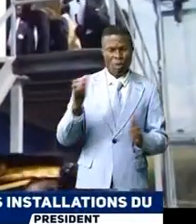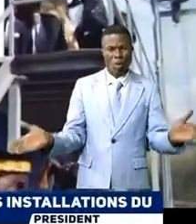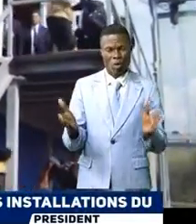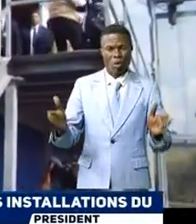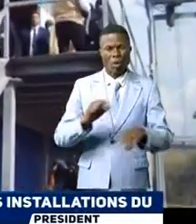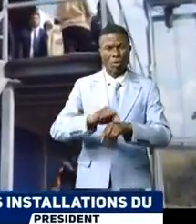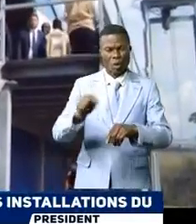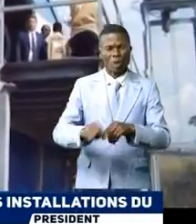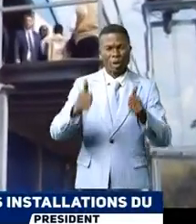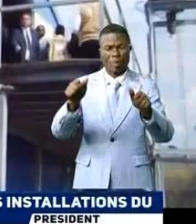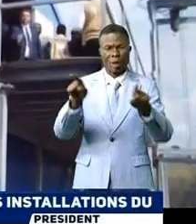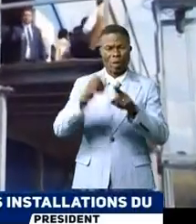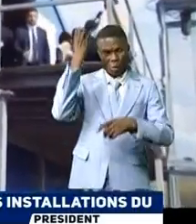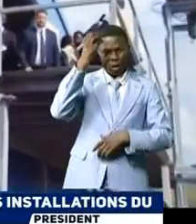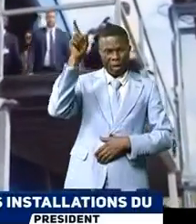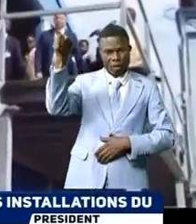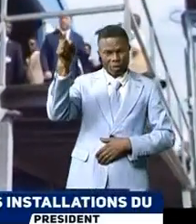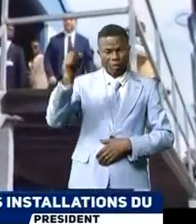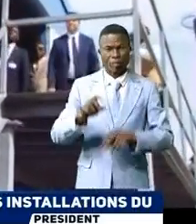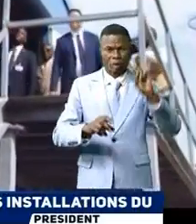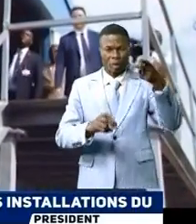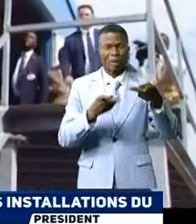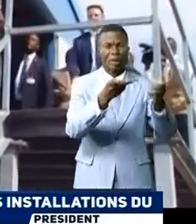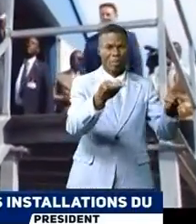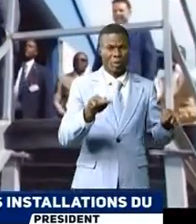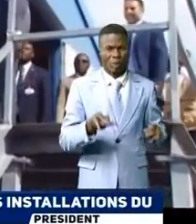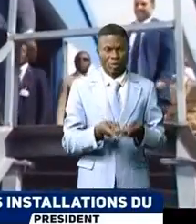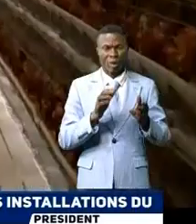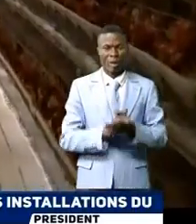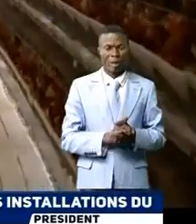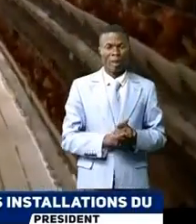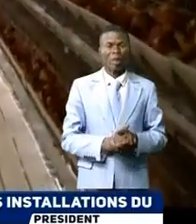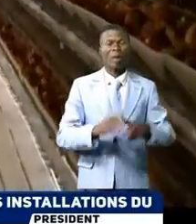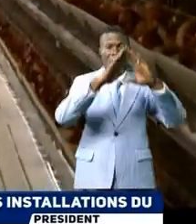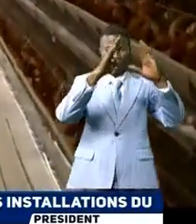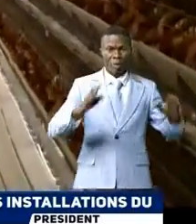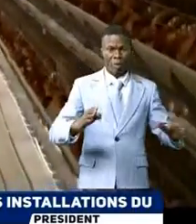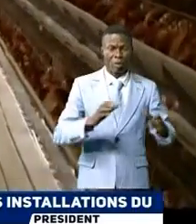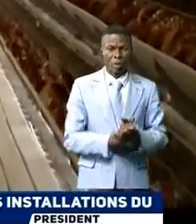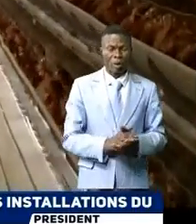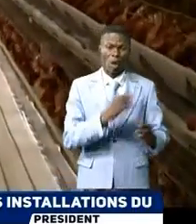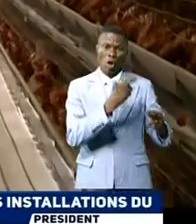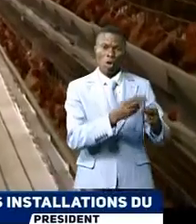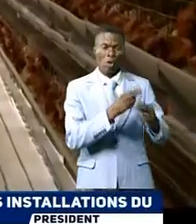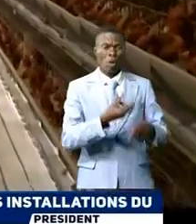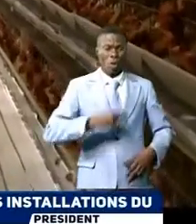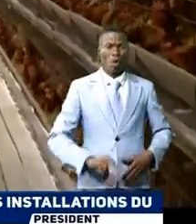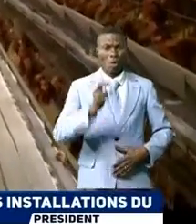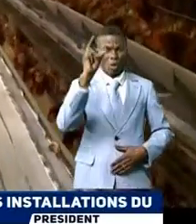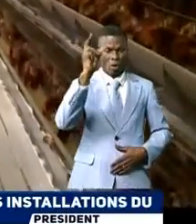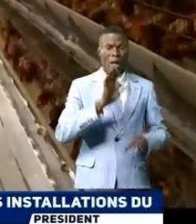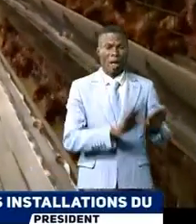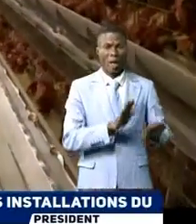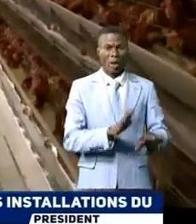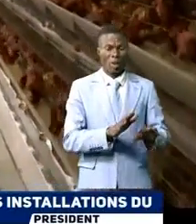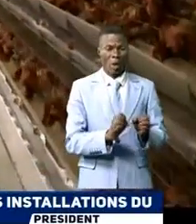élevage aux normes modernes. Au deuxième site, c'est le couvoir où se fait la conservation des œufs en